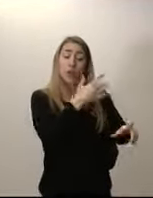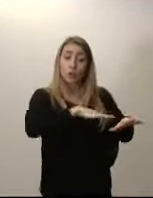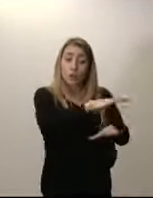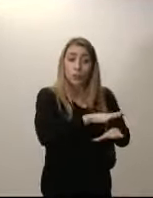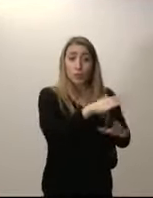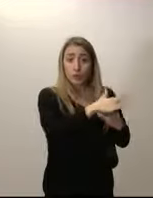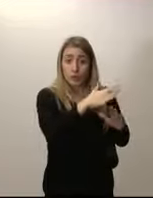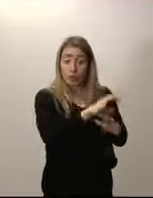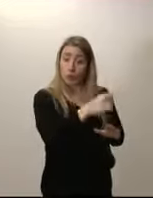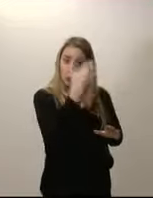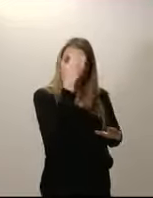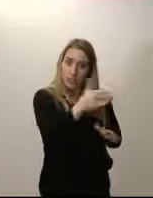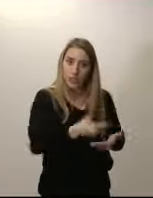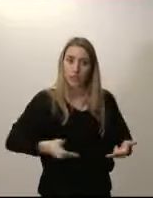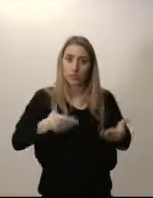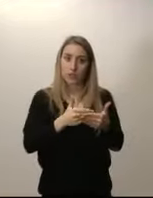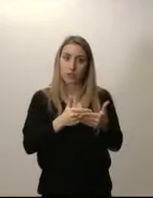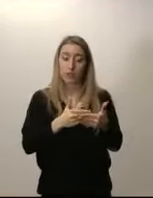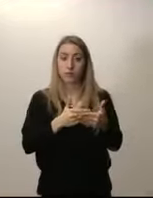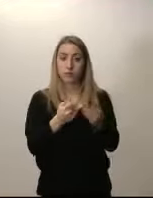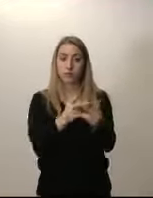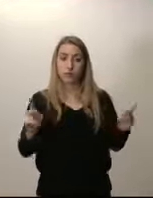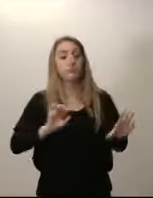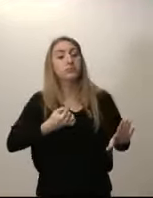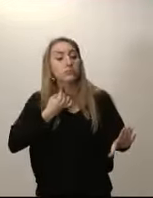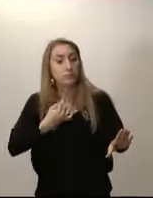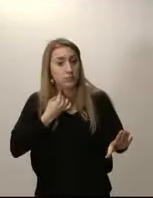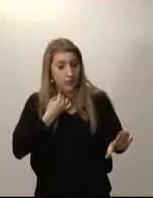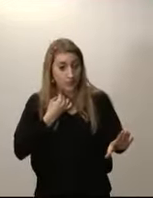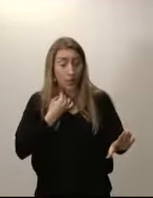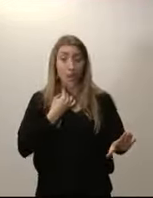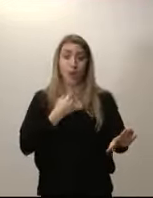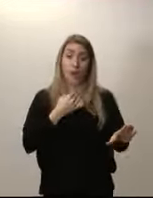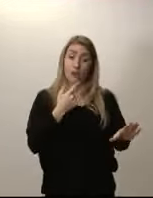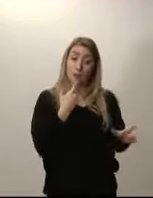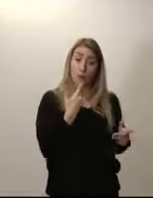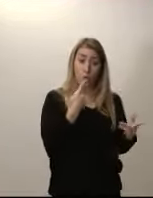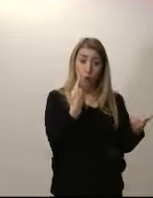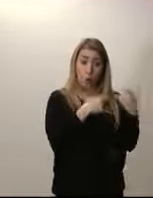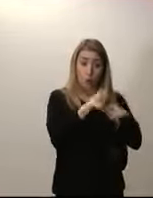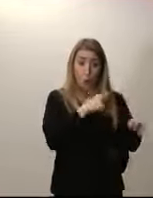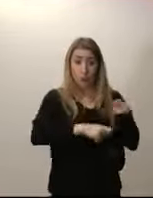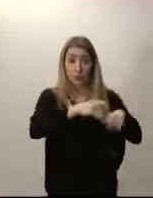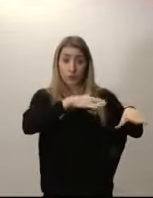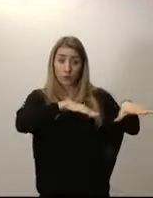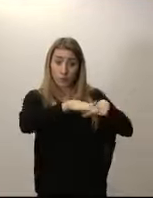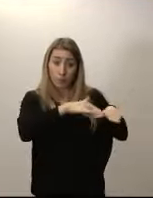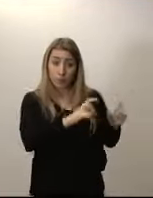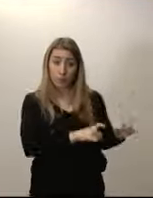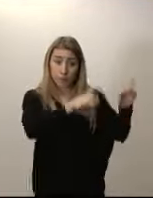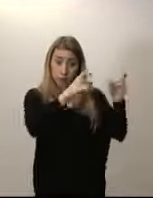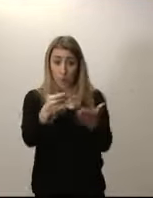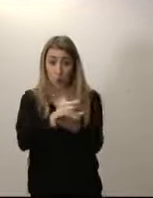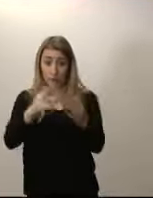était très endettée. Il y a eu une baisse complète des recettes de fonctionnement. Il y a une augmentation des dépenses de fonctionnement. Nous étions dans un effet